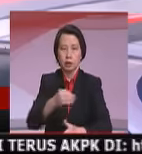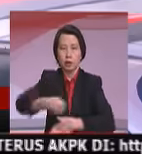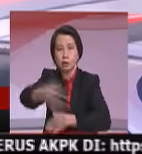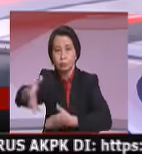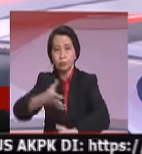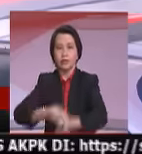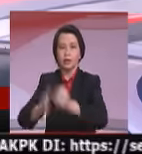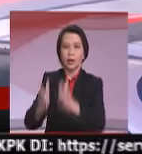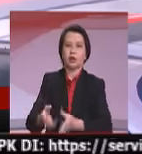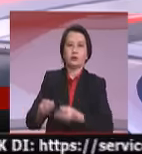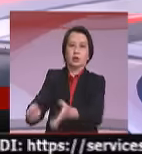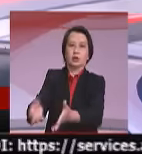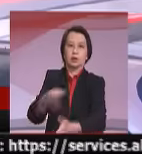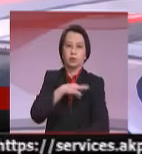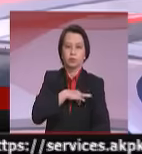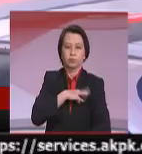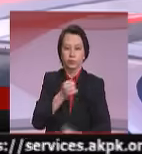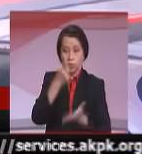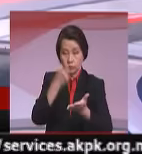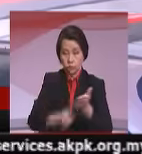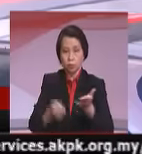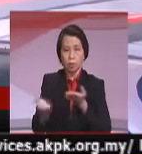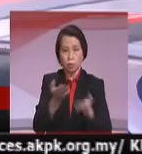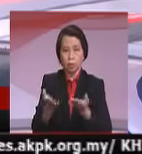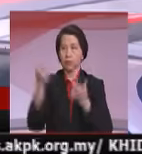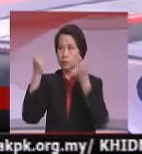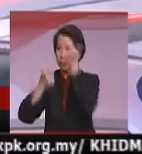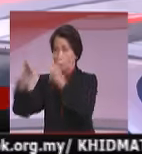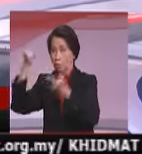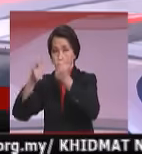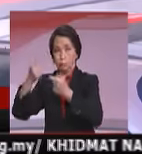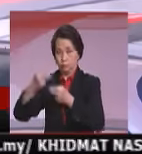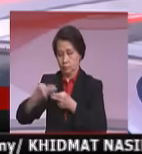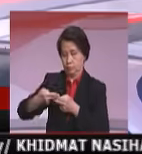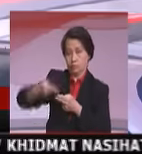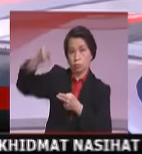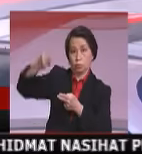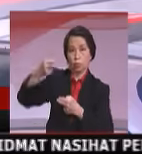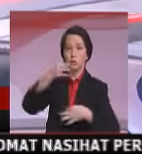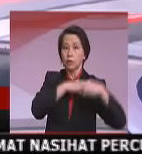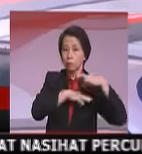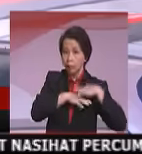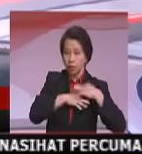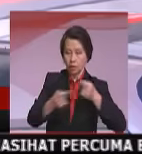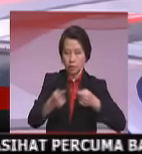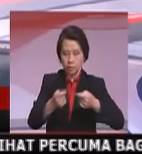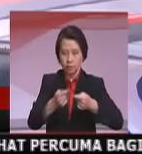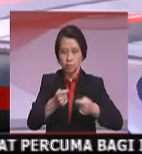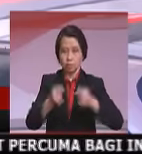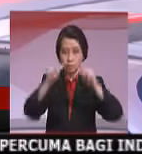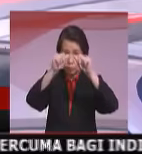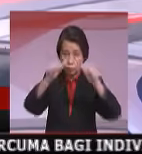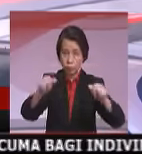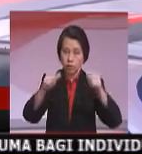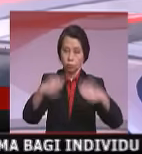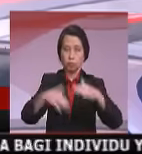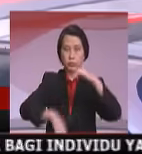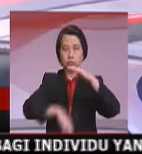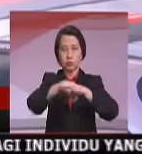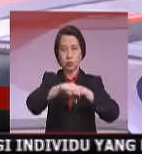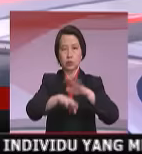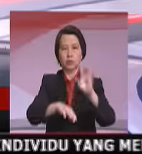Sementara itu, nilai pengecualian cukai perkhidmatan untuk sektor pelancongan dan perhotelan yang memanfaatkan pengendali premis penginapan telah